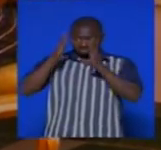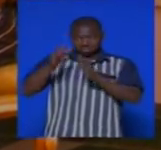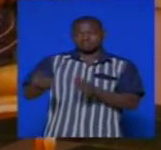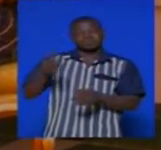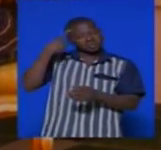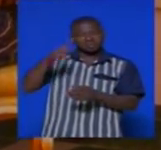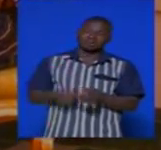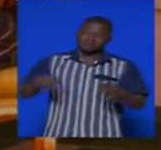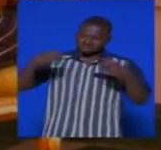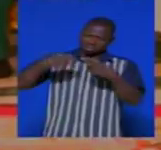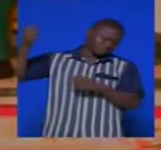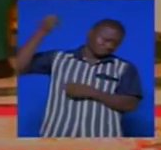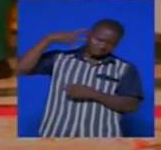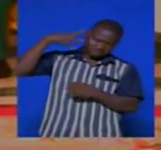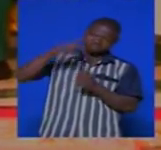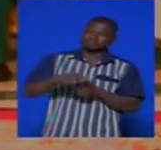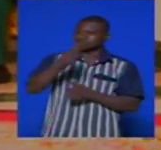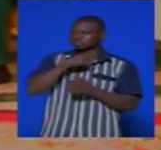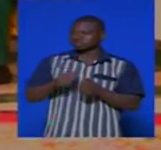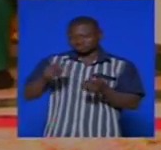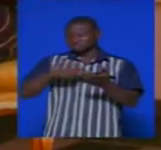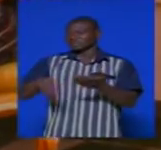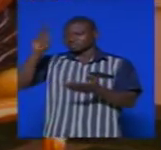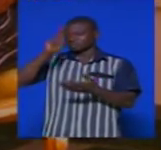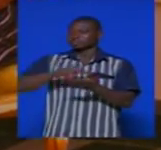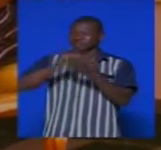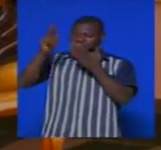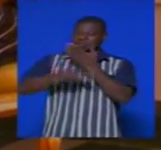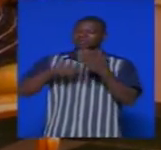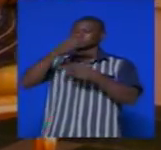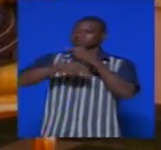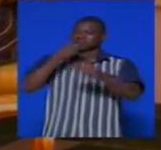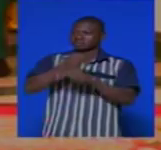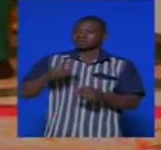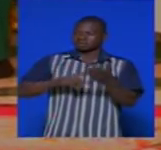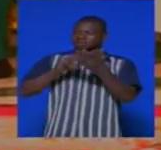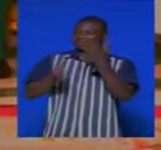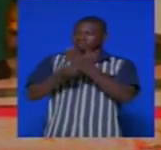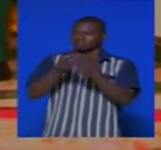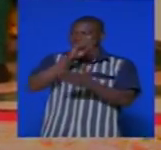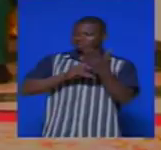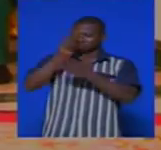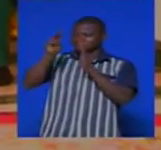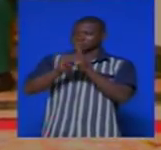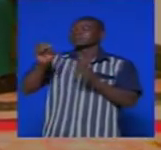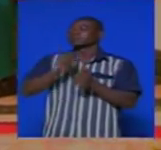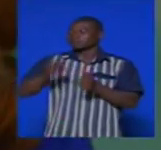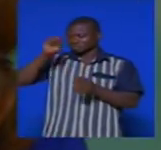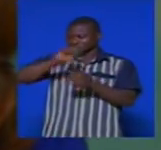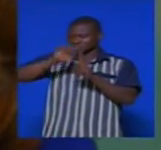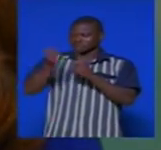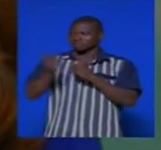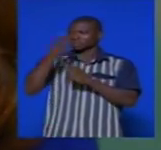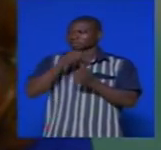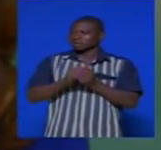en œuvre du PNDS, le Plan national de développement économique et social, enregistre également la bonne contribution de la BAD qui s'est engagée à Paris